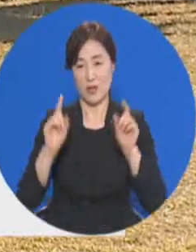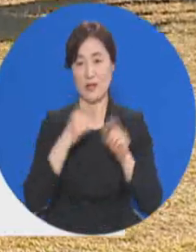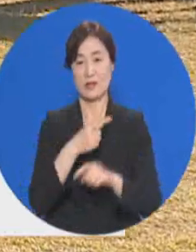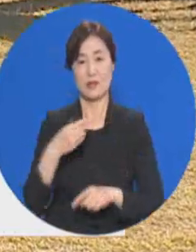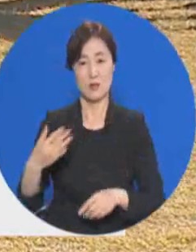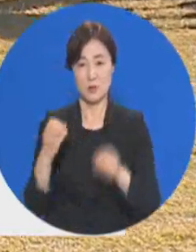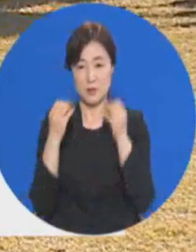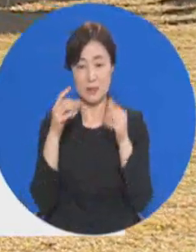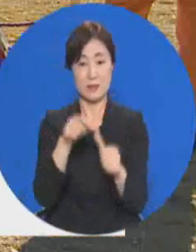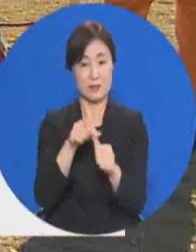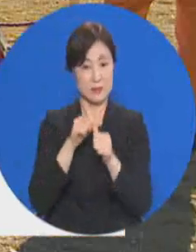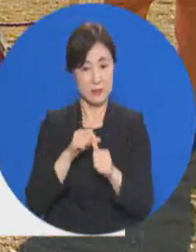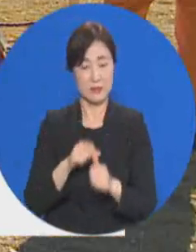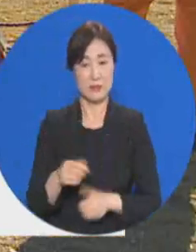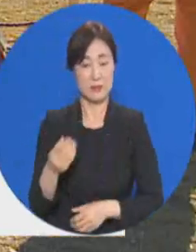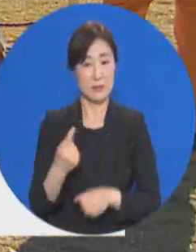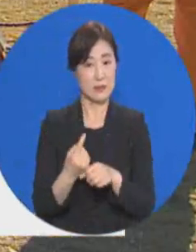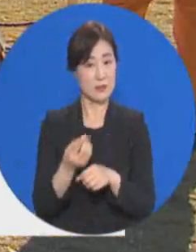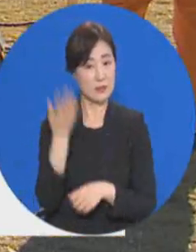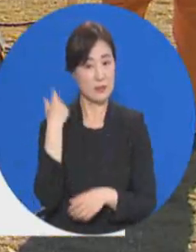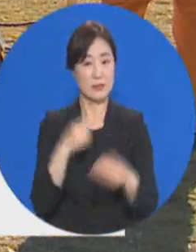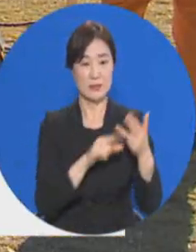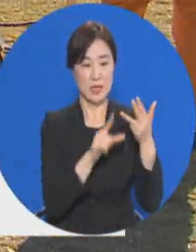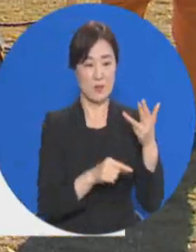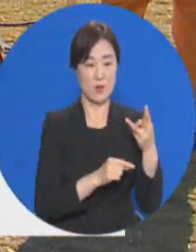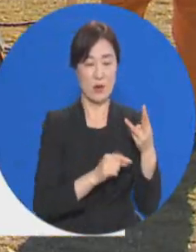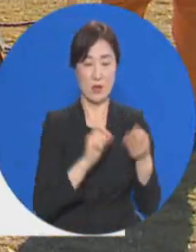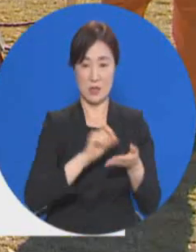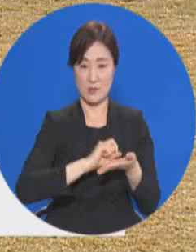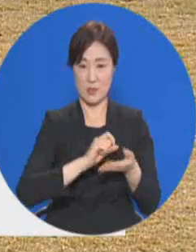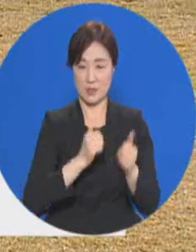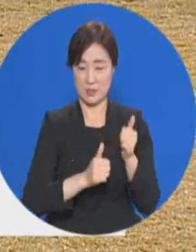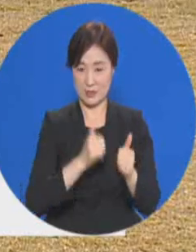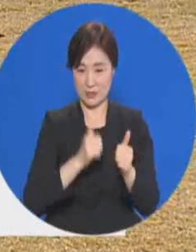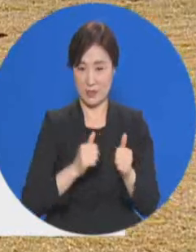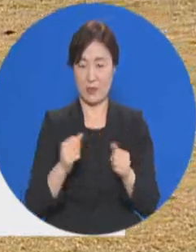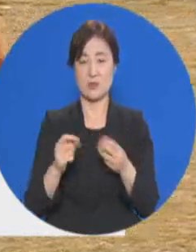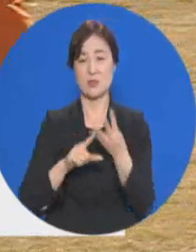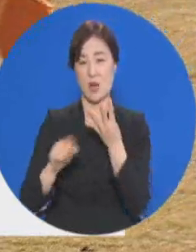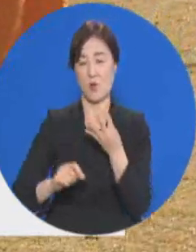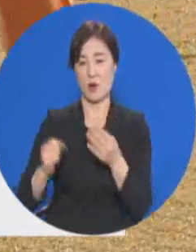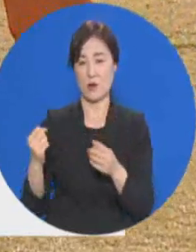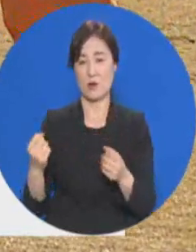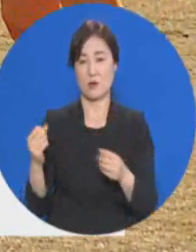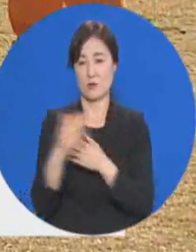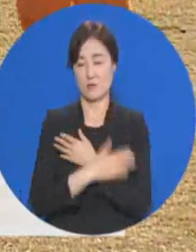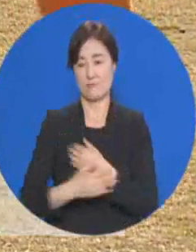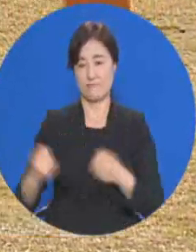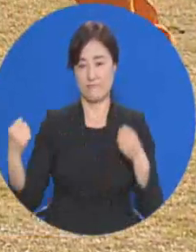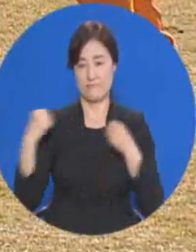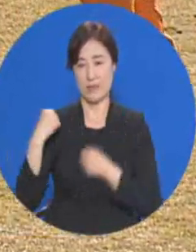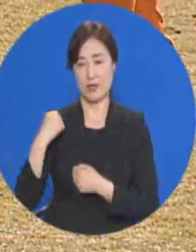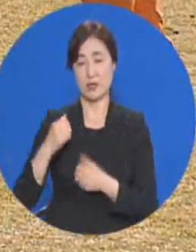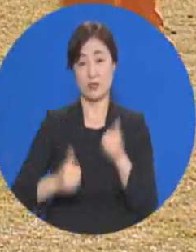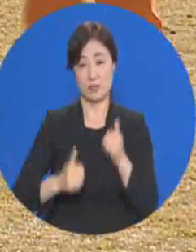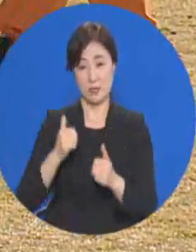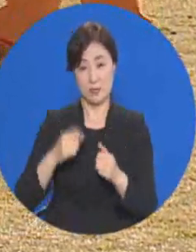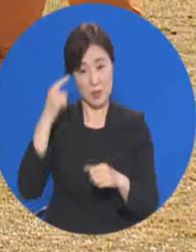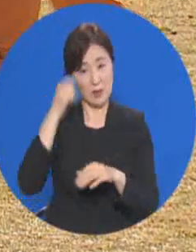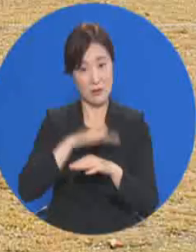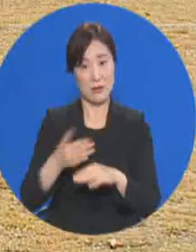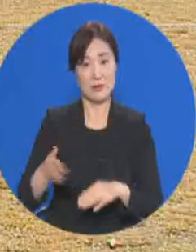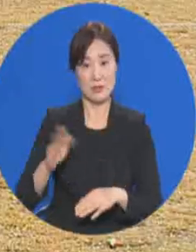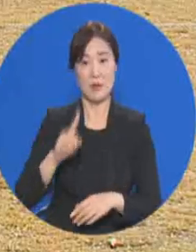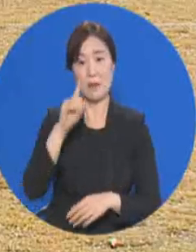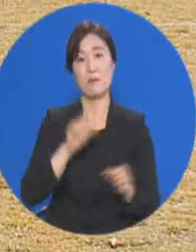신규 채용은 당초 지난 3월 필기시험, 4월 체력시험을 치를 예정이었지만 코로나19 확산으로 한 차례 연기된